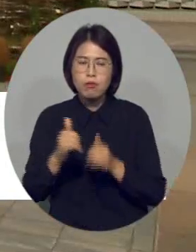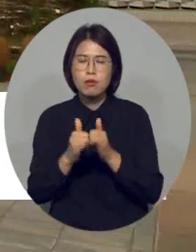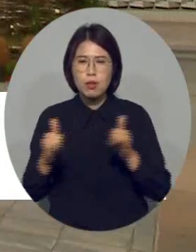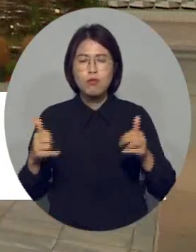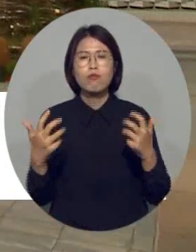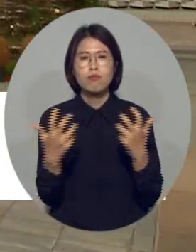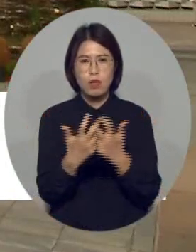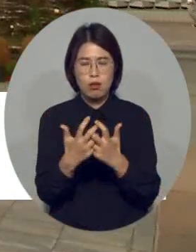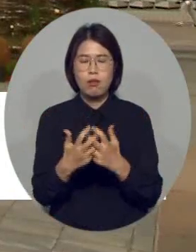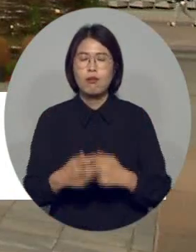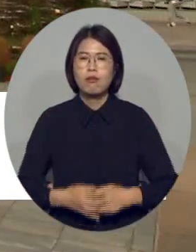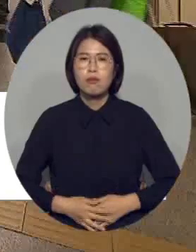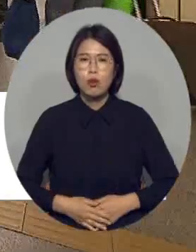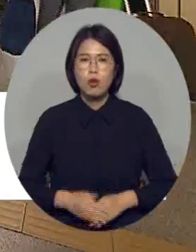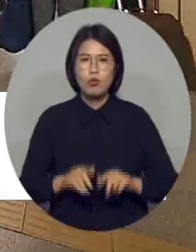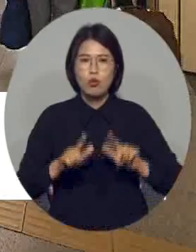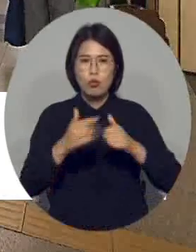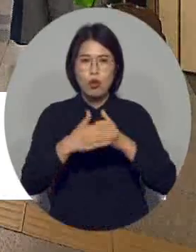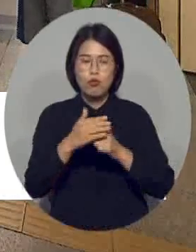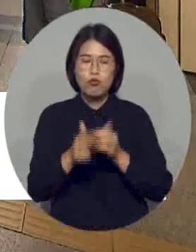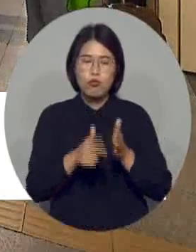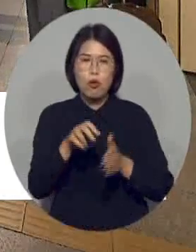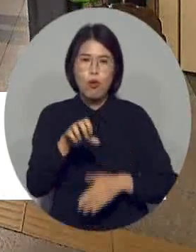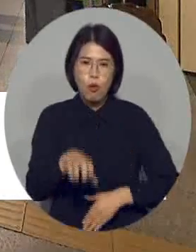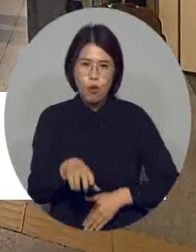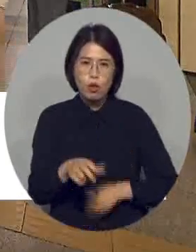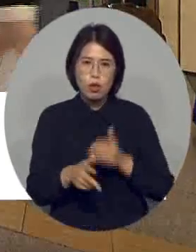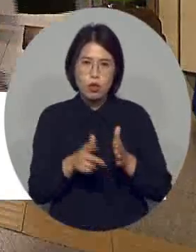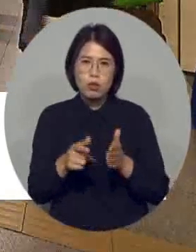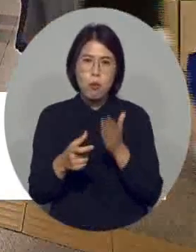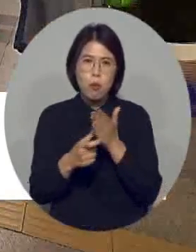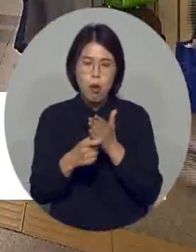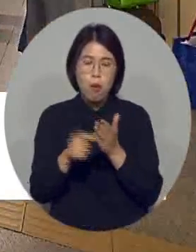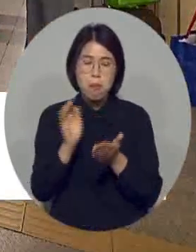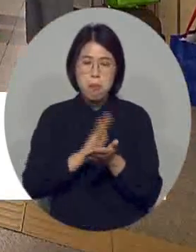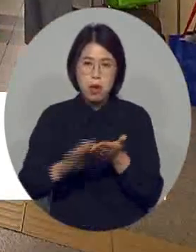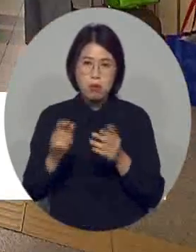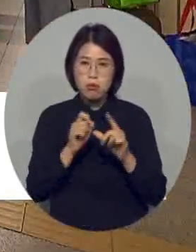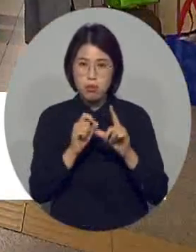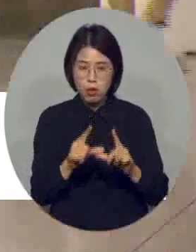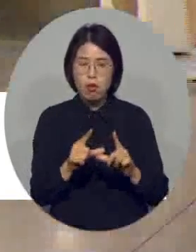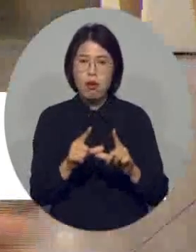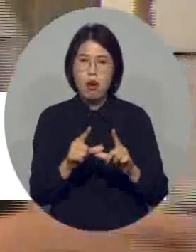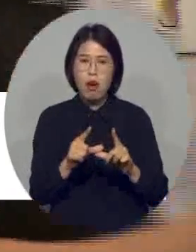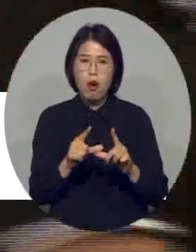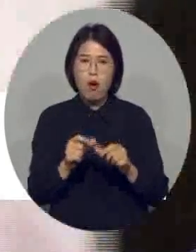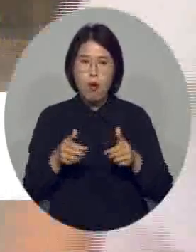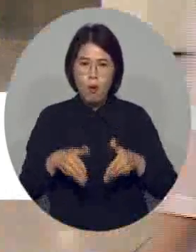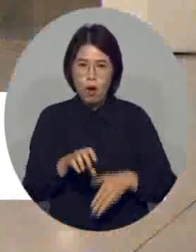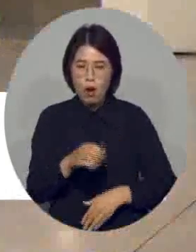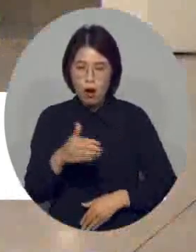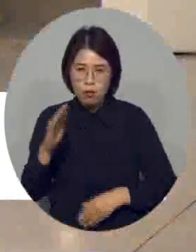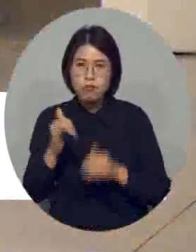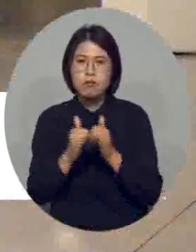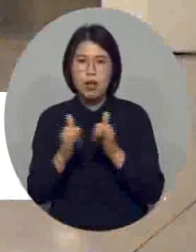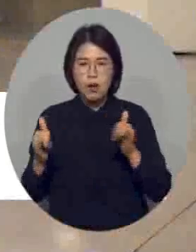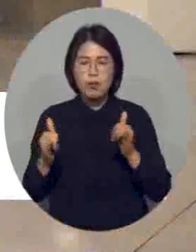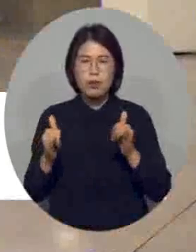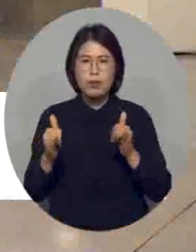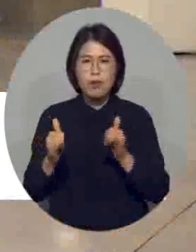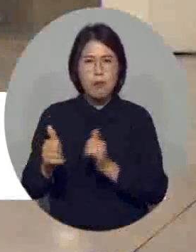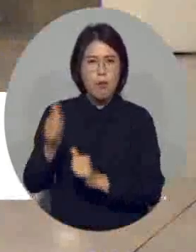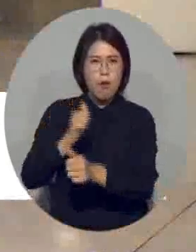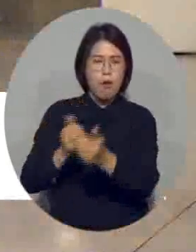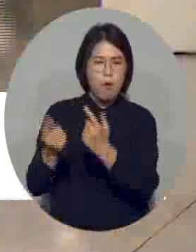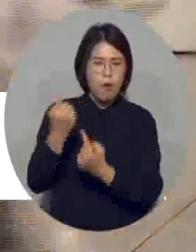종일 붐볐습니다. 동대구역은 주요 노선의 기차표가 대부분 매진된 가운데 고향을 찾는 사람들의 발길이